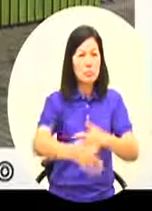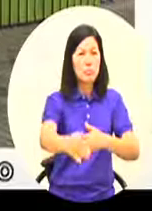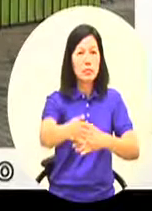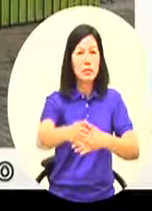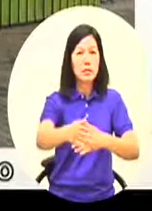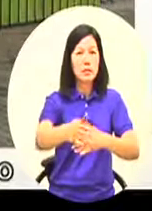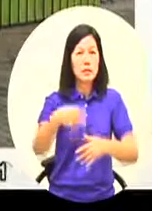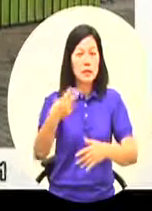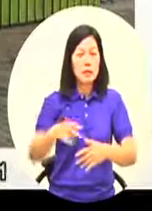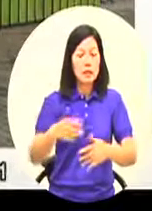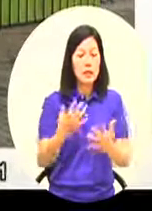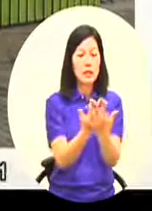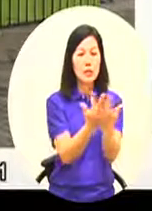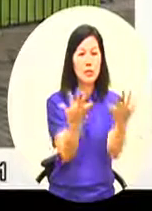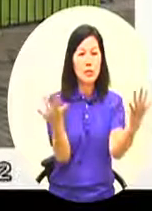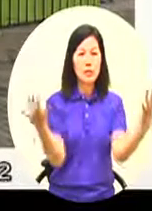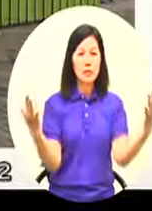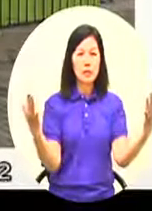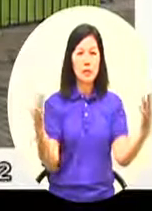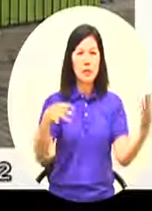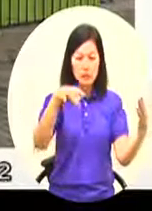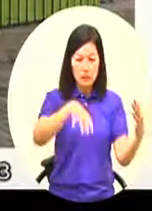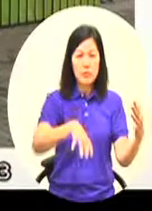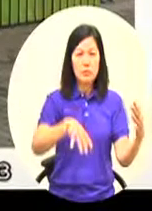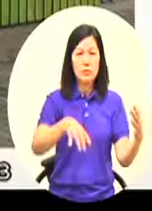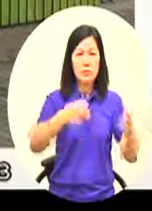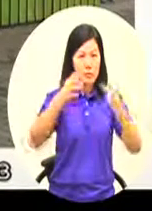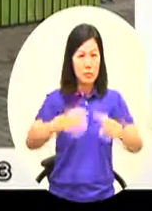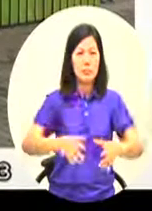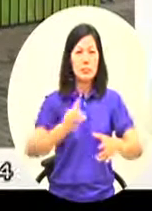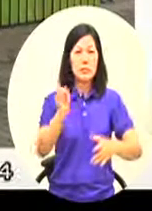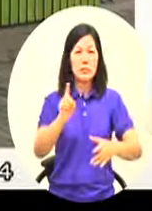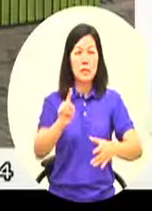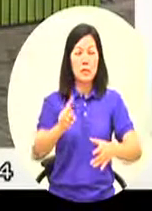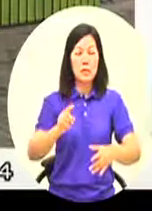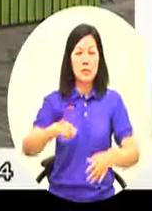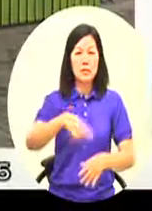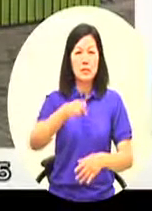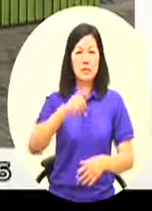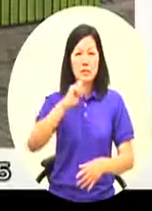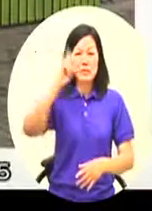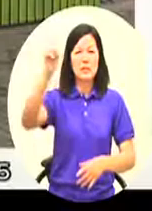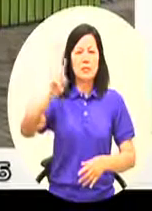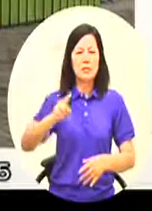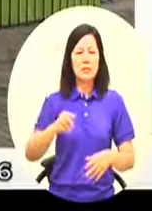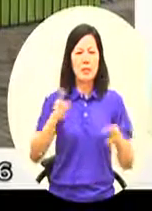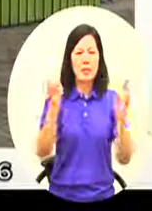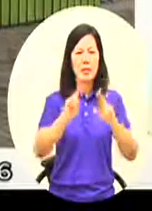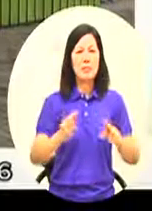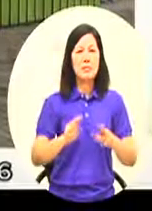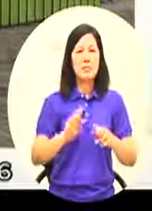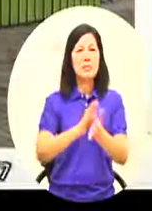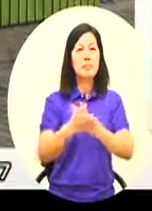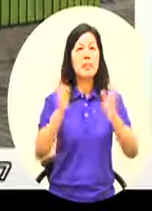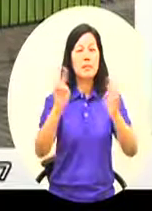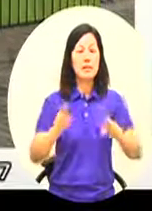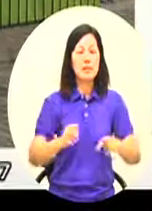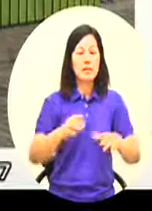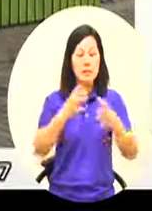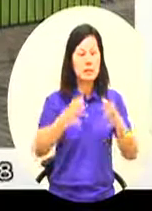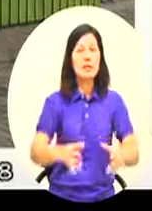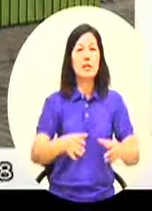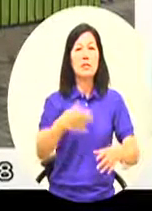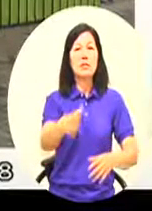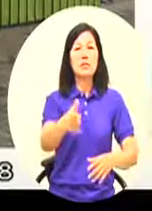个围篱的地方设置什么？当然，捷运局一再强调，伊毋是变电箱啦。我讲的客观一点